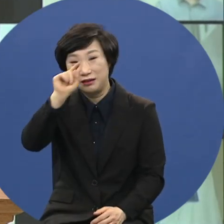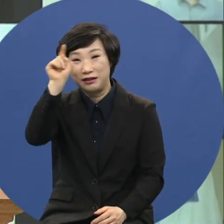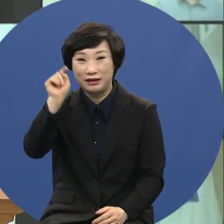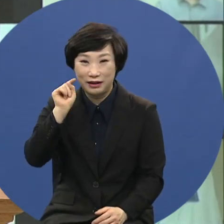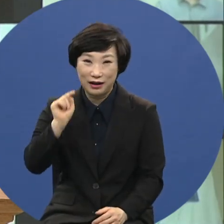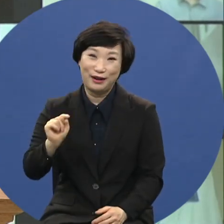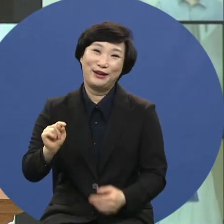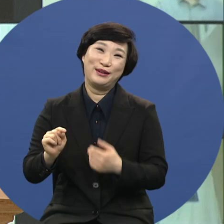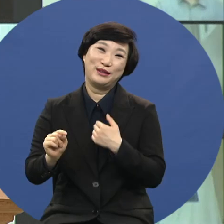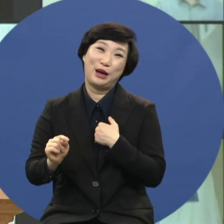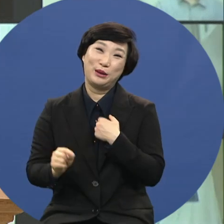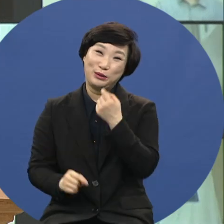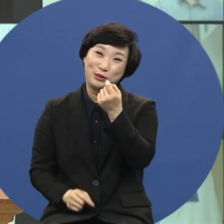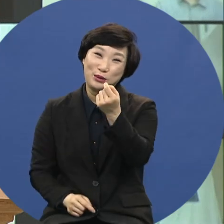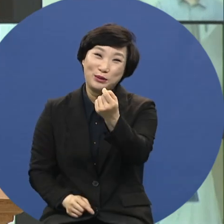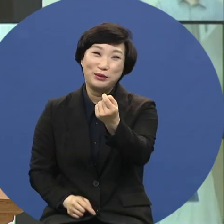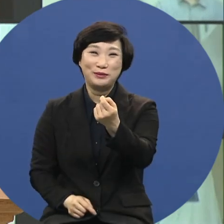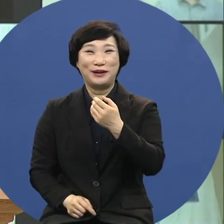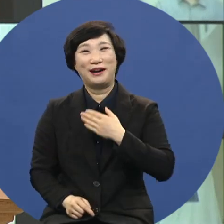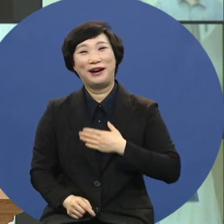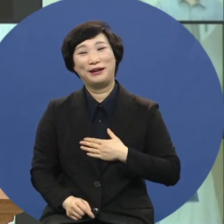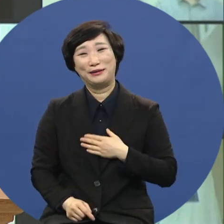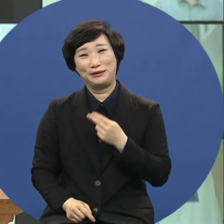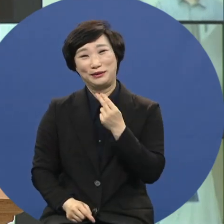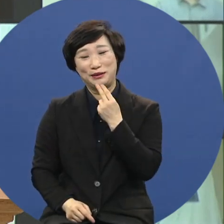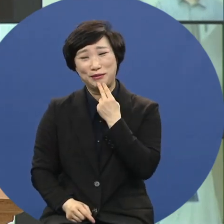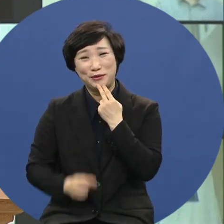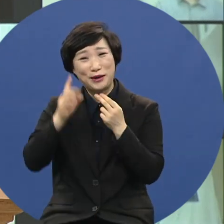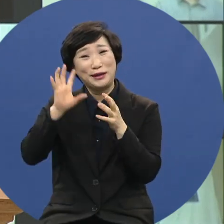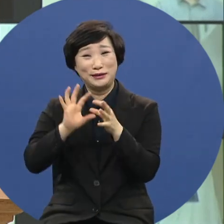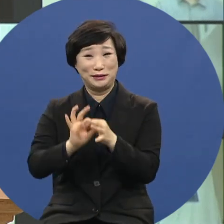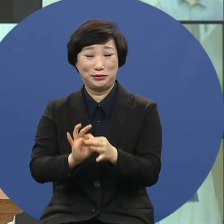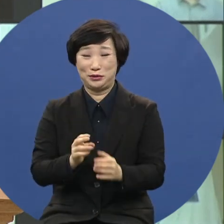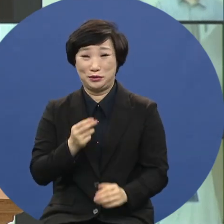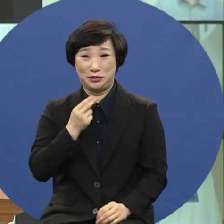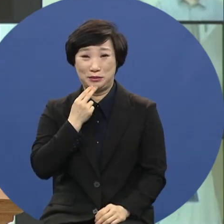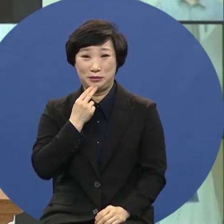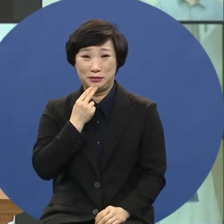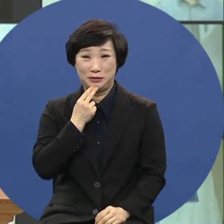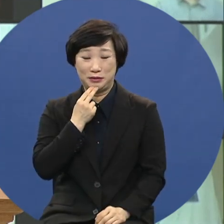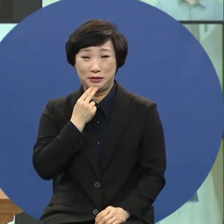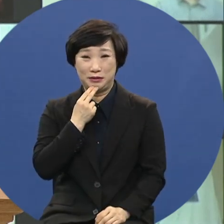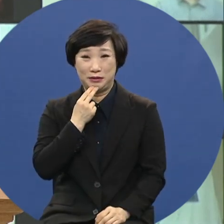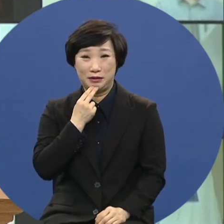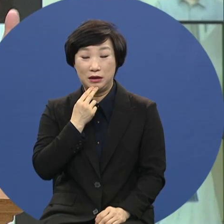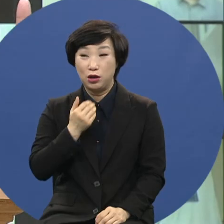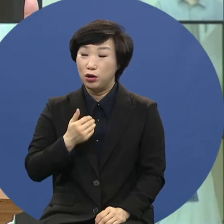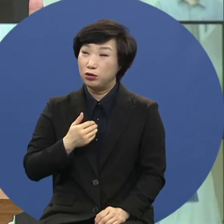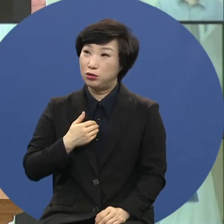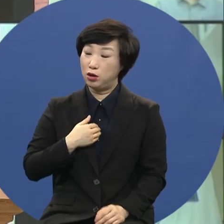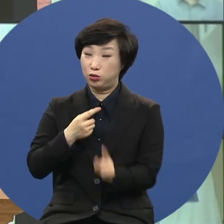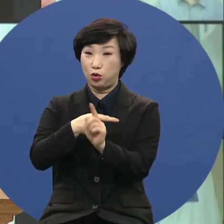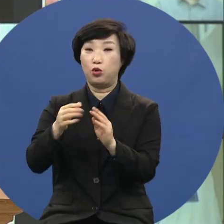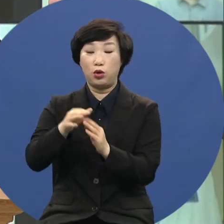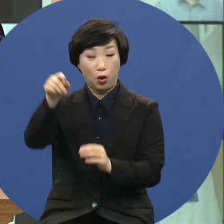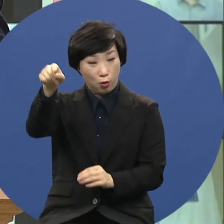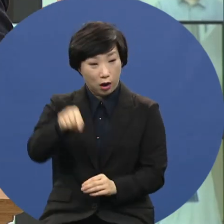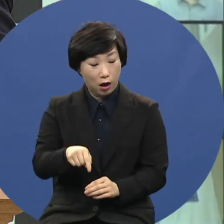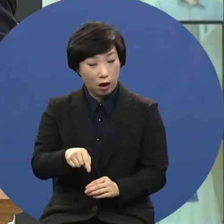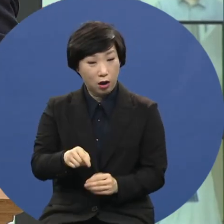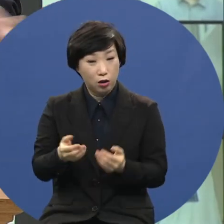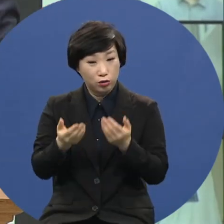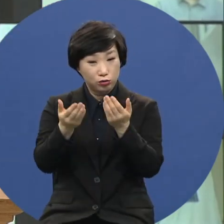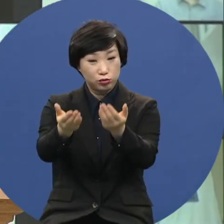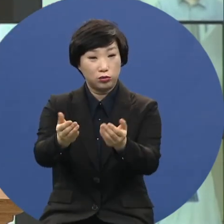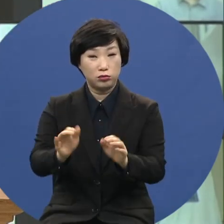썩으시는지 전혀 관심사가 없이 내가 교회에 나와준